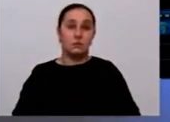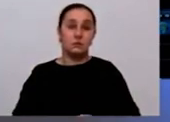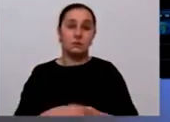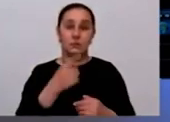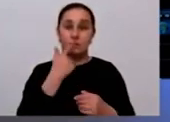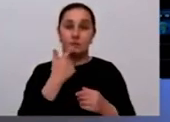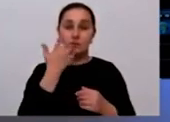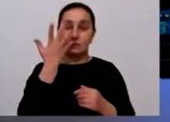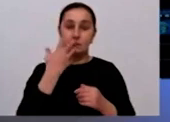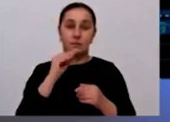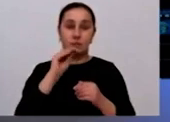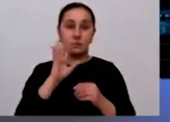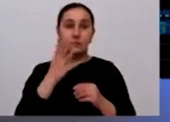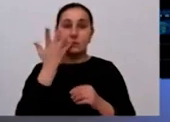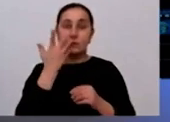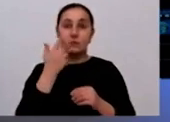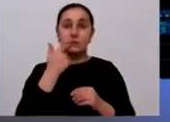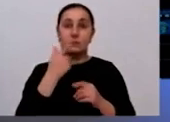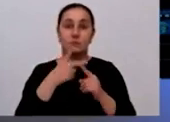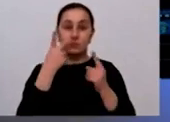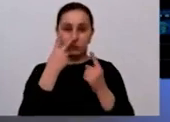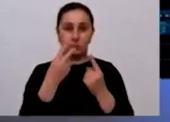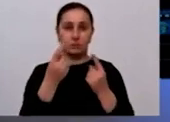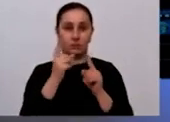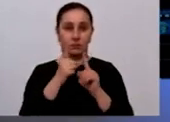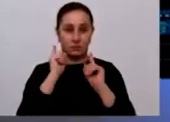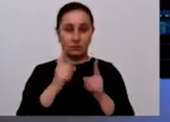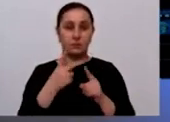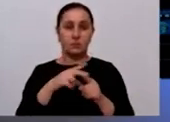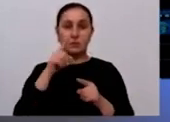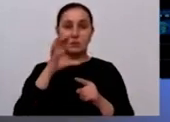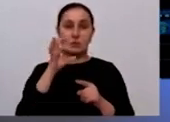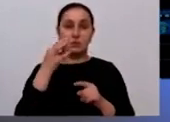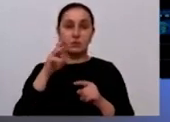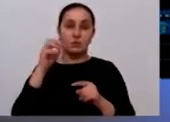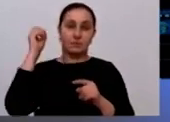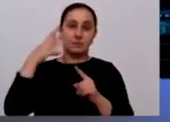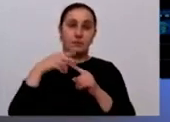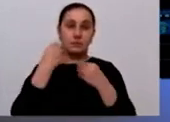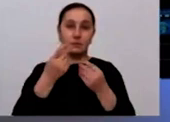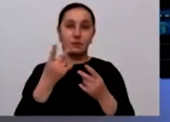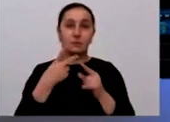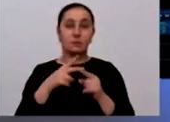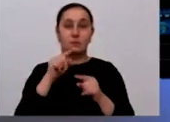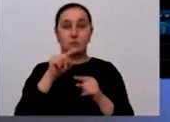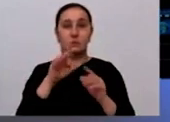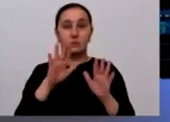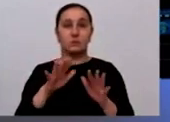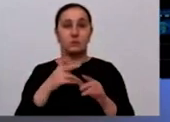Qizil rangni qo'yib oldik. Qizil rang tabiiyroq ko'rinish uchun unga ham soya berishimiz kerak bo'ladi. Demak, bu